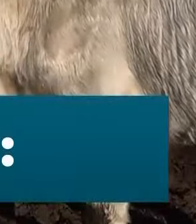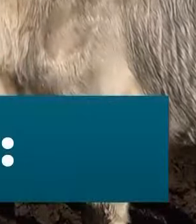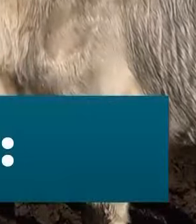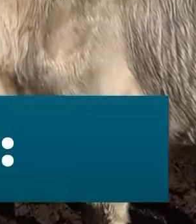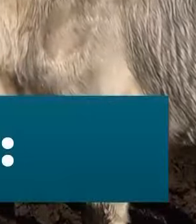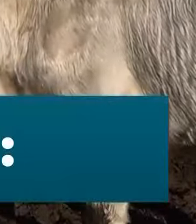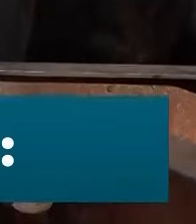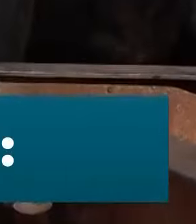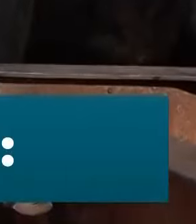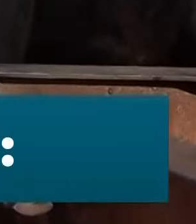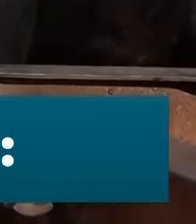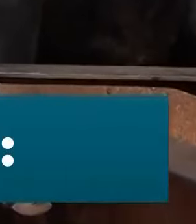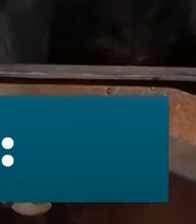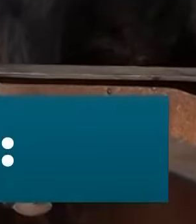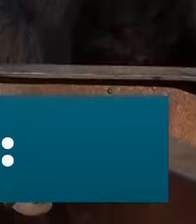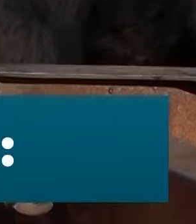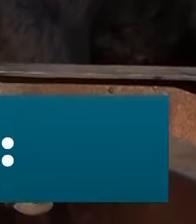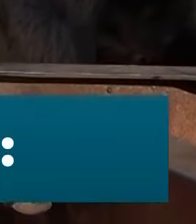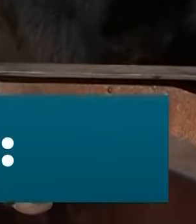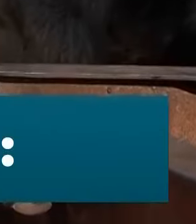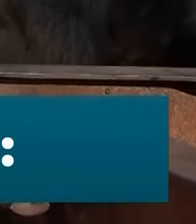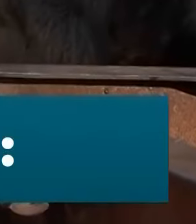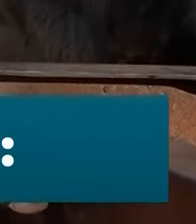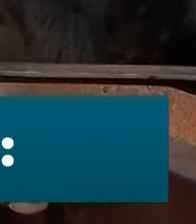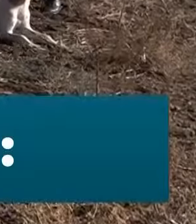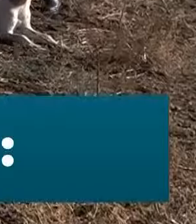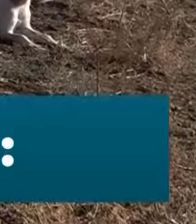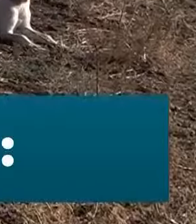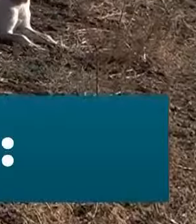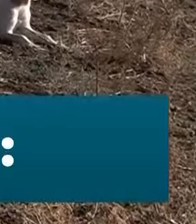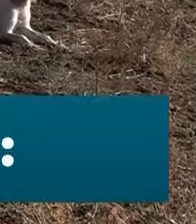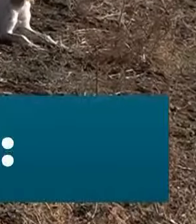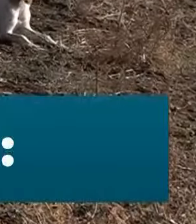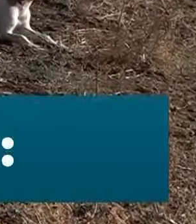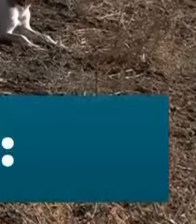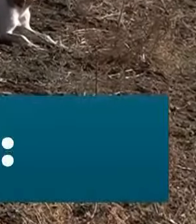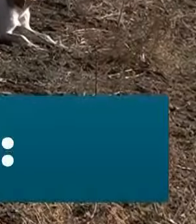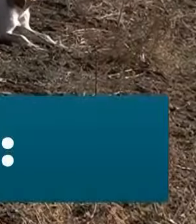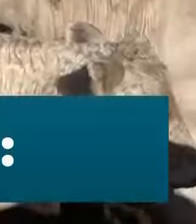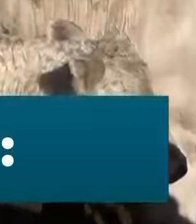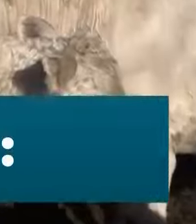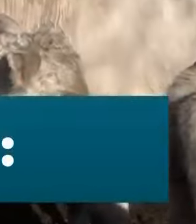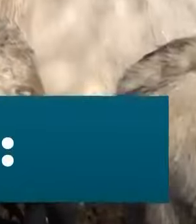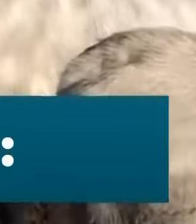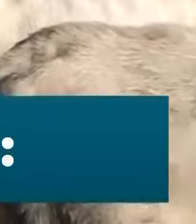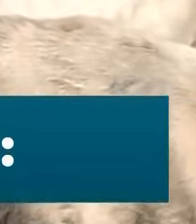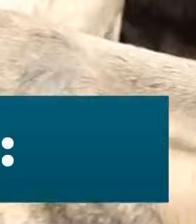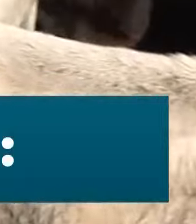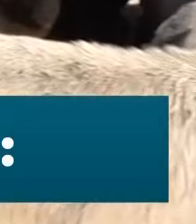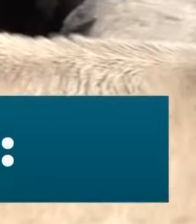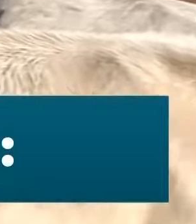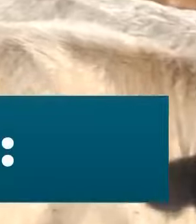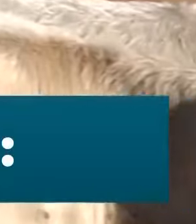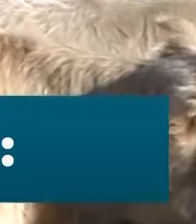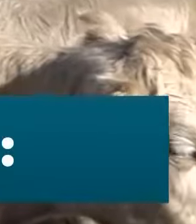Өңірде ірі қараны асылдандыру ісі қарқынды. Жыл басынан бері Дания, Германия, Венгрия сынды елдерден 800 бас асыл